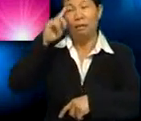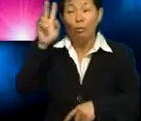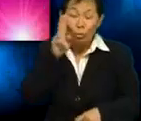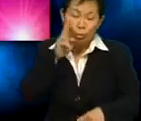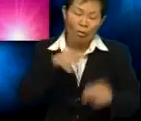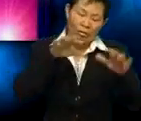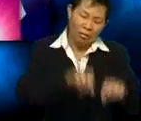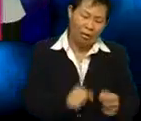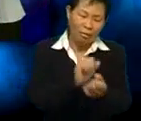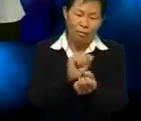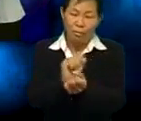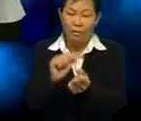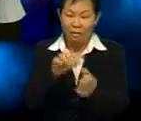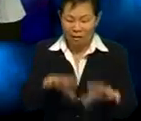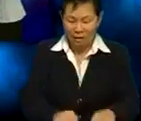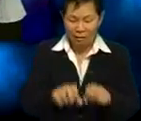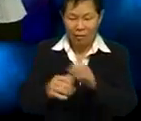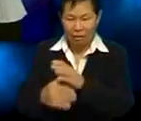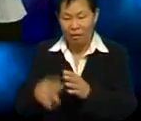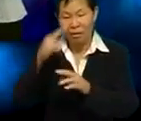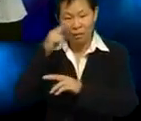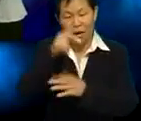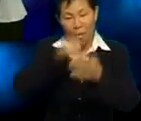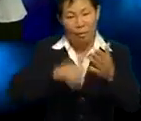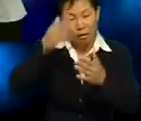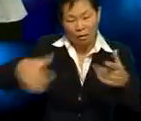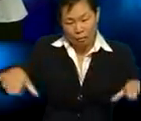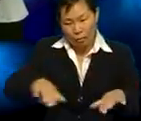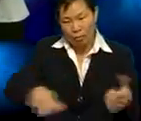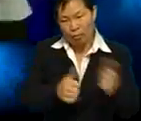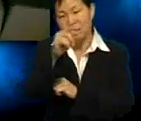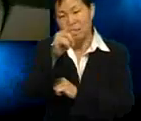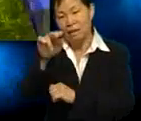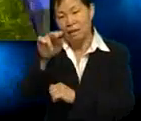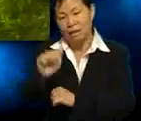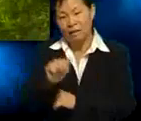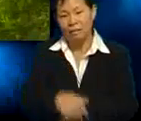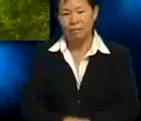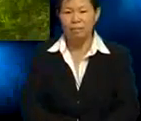menangkap ikan. Mari sama-sama kita saksikan apakah yang akan dilakukan oleh Kenegaran.